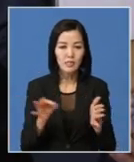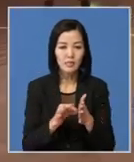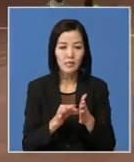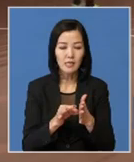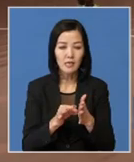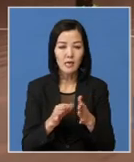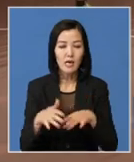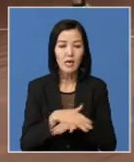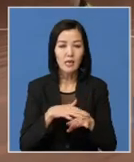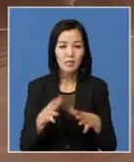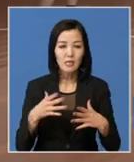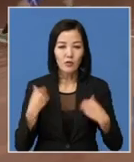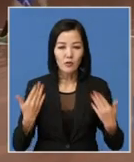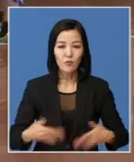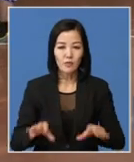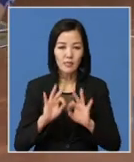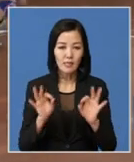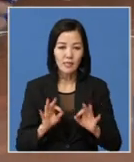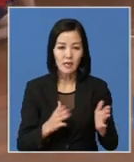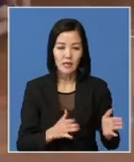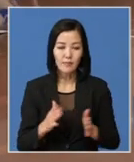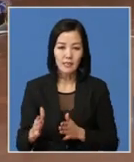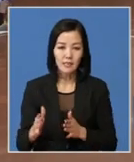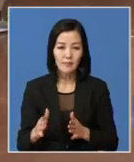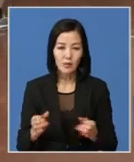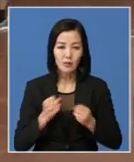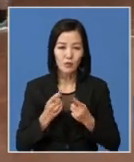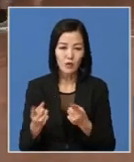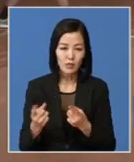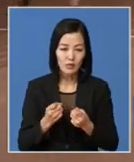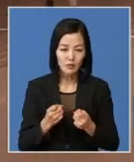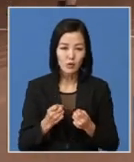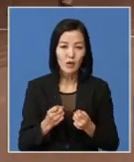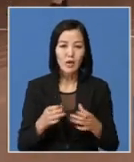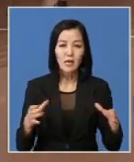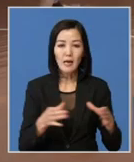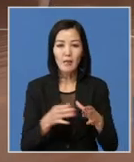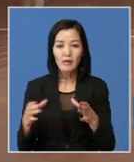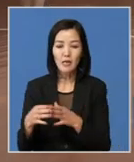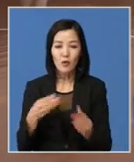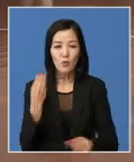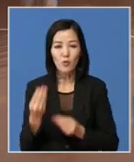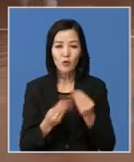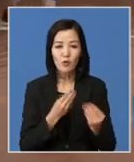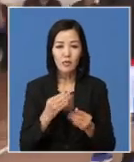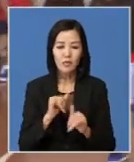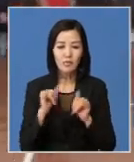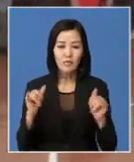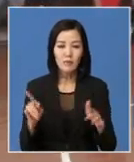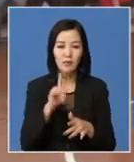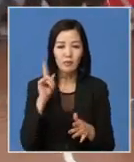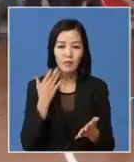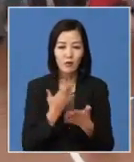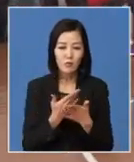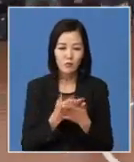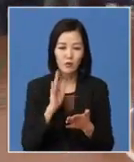жергілікті тұрғындар арасында саламатты өмір салтын қалыптастырып, оларды спортқа тарту. Сонымен қатар командалық ойын түрлерін барынша дамытып, жастарға үлгі